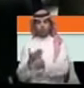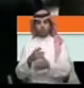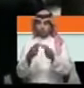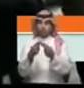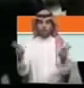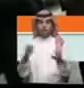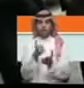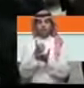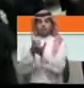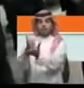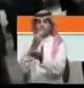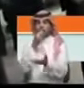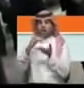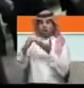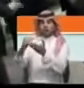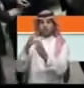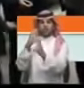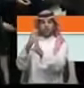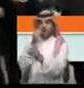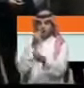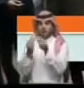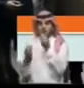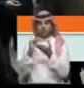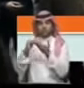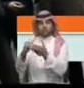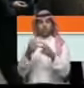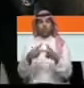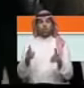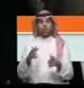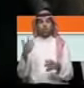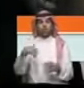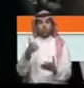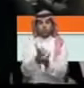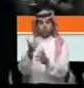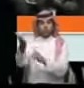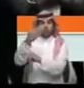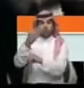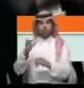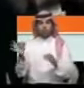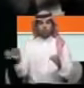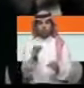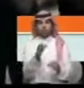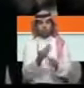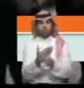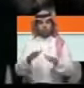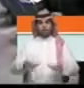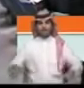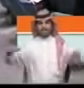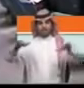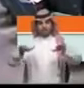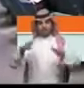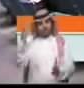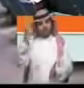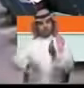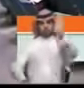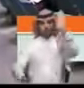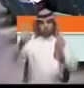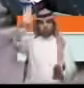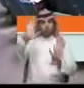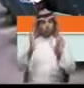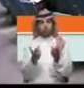الإنسانية إلى ملايين السكان الذين يواجهون خطر المجاعة، وتوقع الدبلوماسيون أن يطرح في المجلس مشروع القرار على التصويت